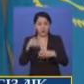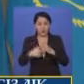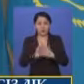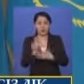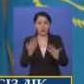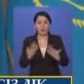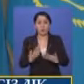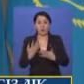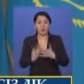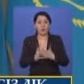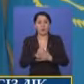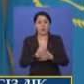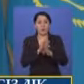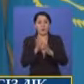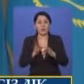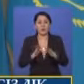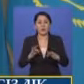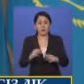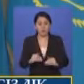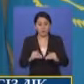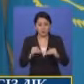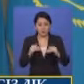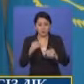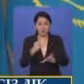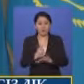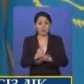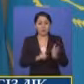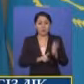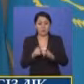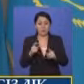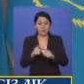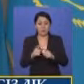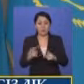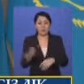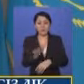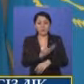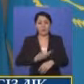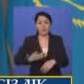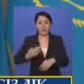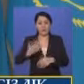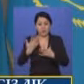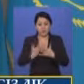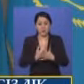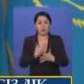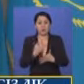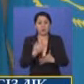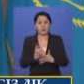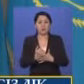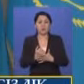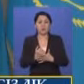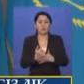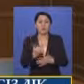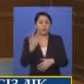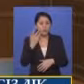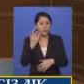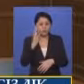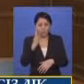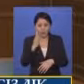жарқын жетістіктеріміздің жаңа кезеңі басталды деген сөз. Біздің бағындырар белесіміз бенен шығар шыңымыз әлі